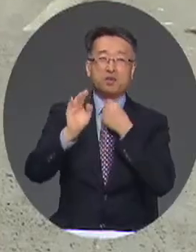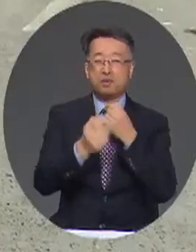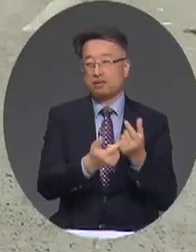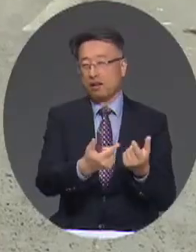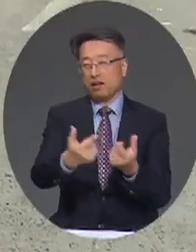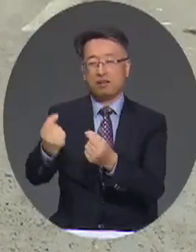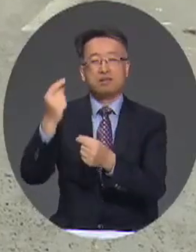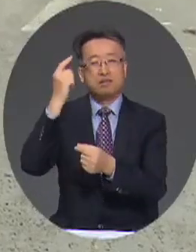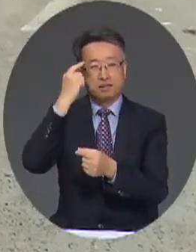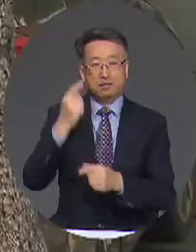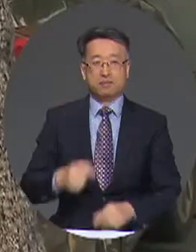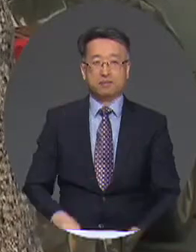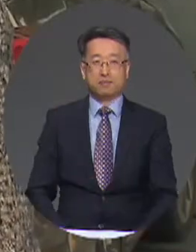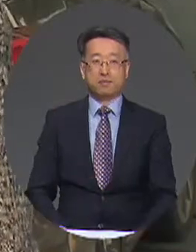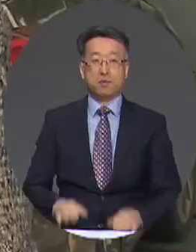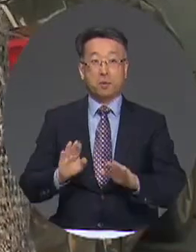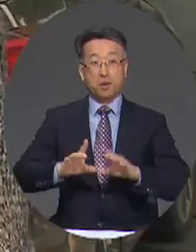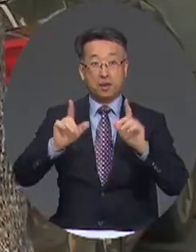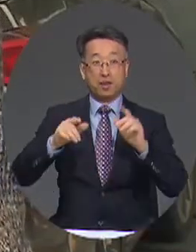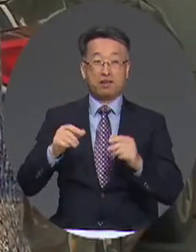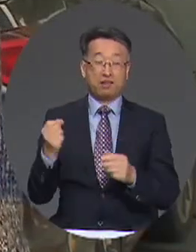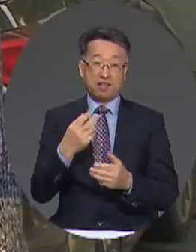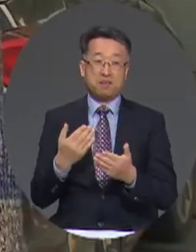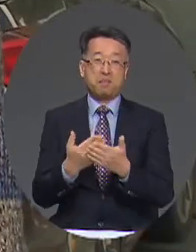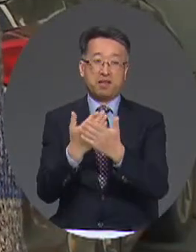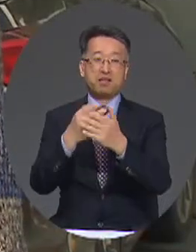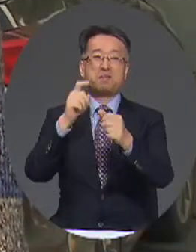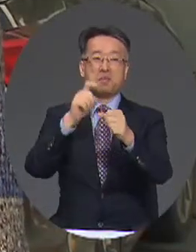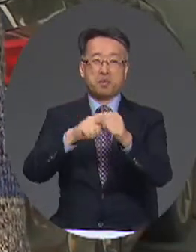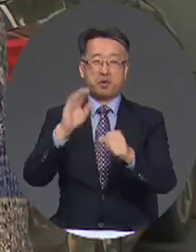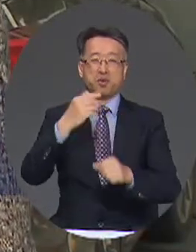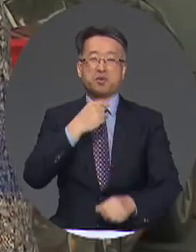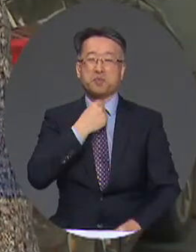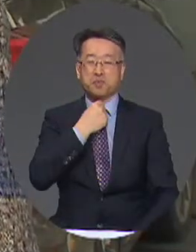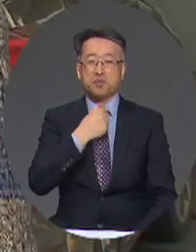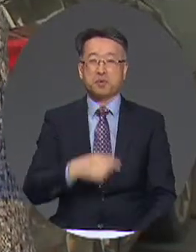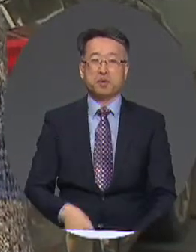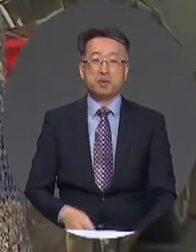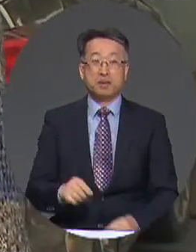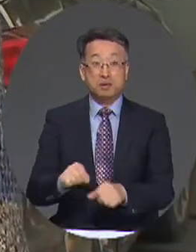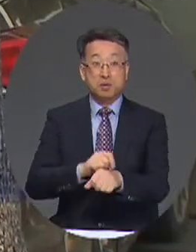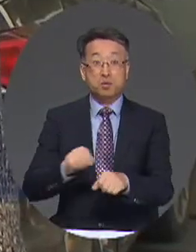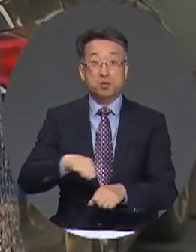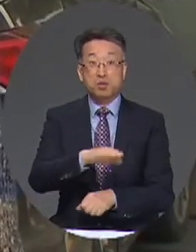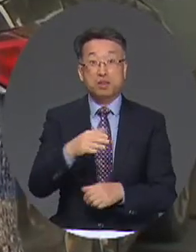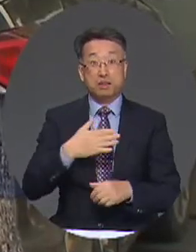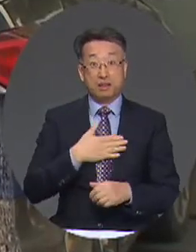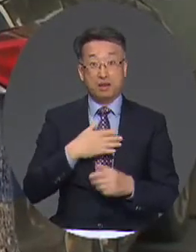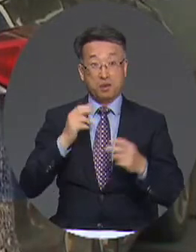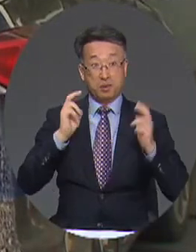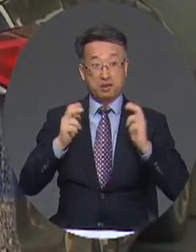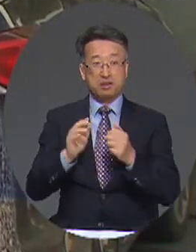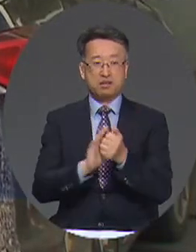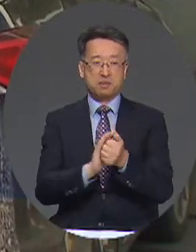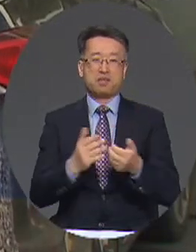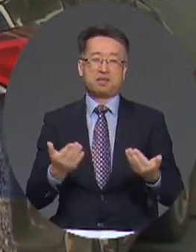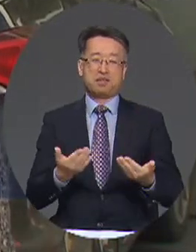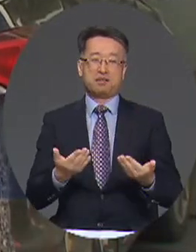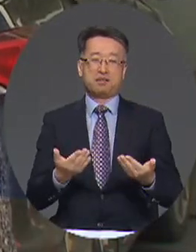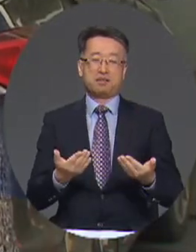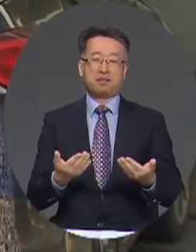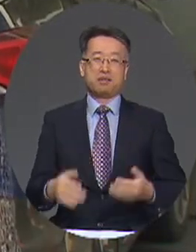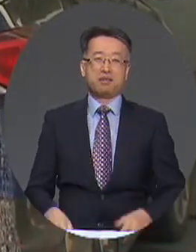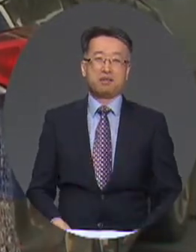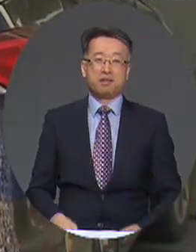모두 같습니다. 올해는 재도약의 해로 되었으면 좋겠고 특히 저희 회사는 서비스업을 하는